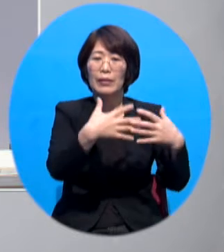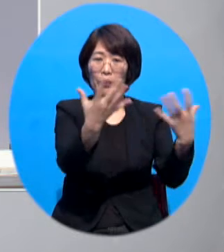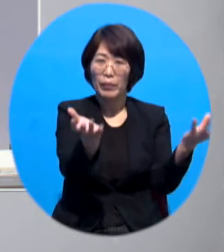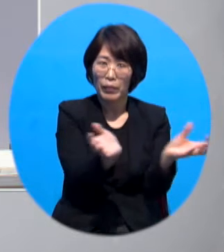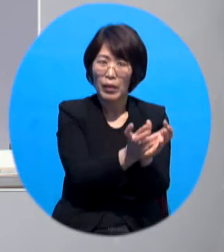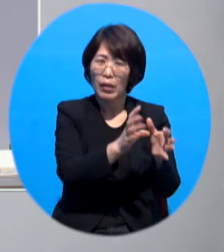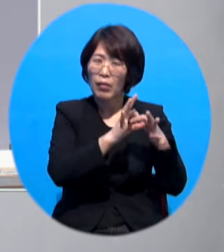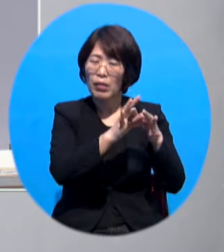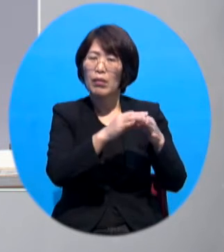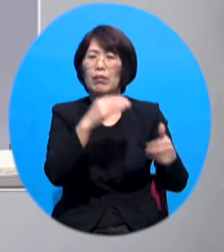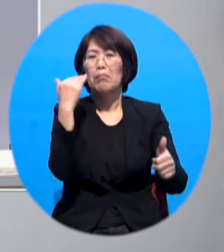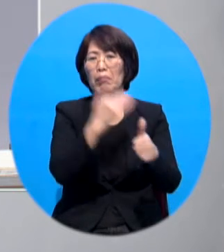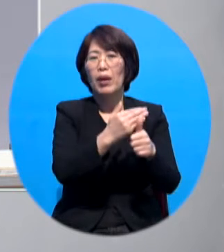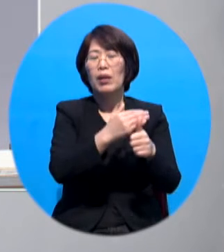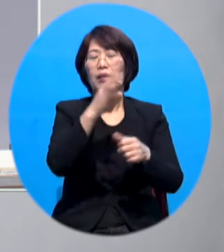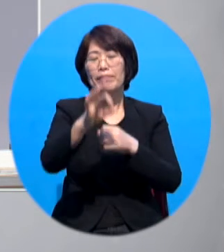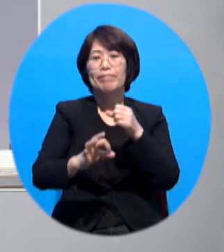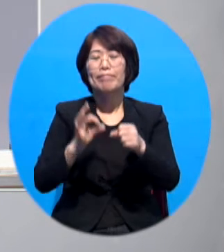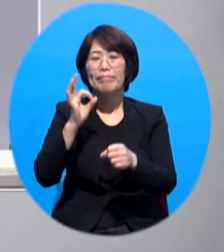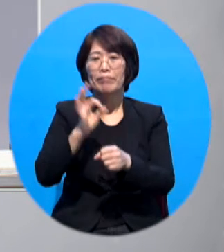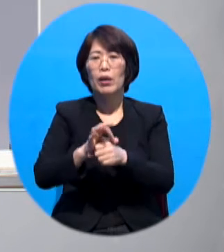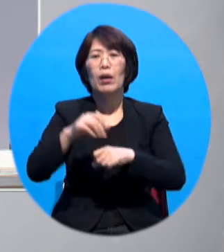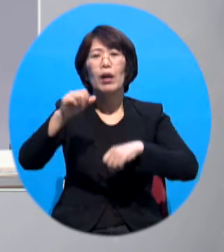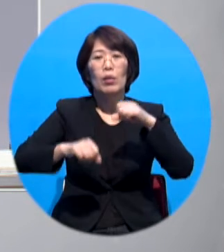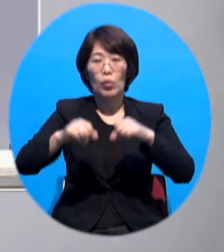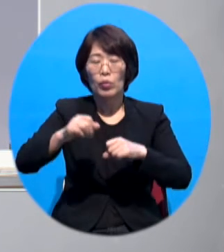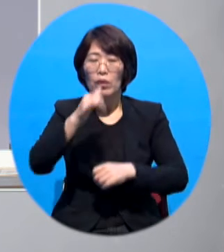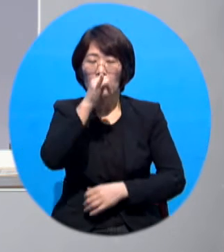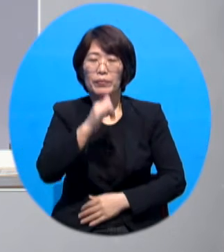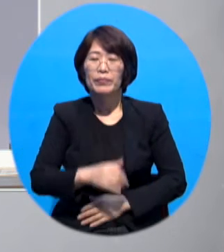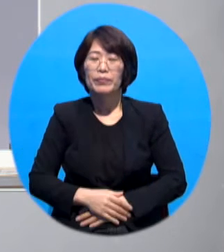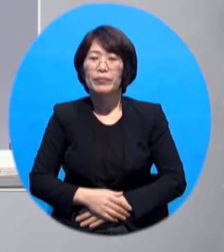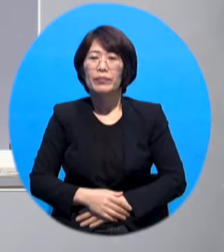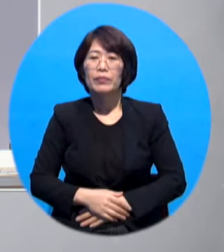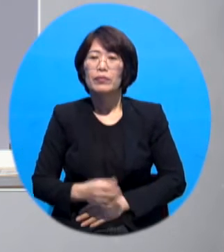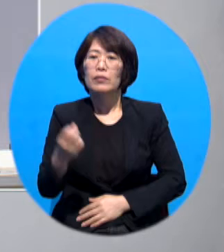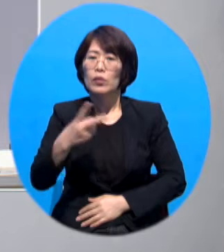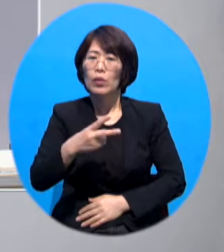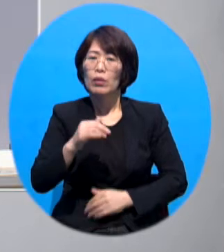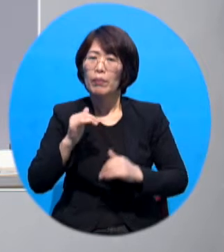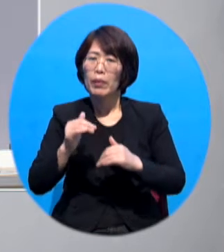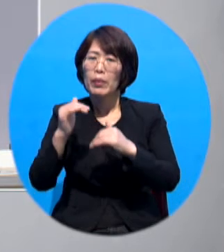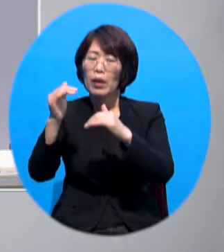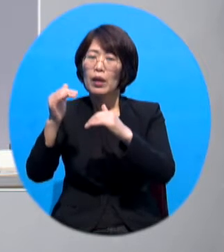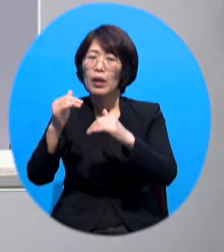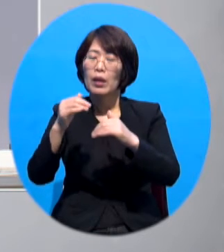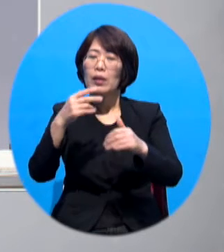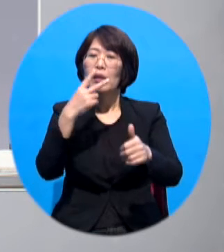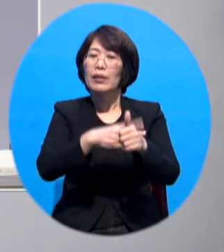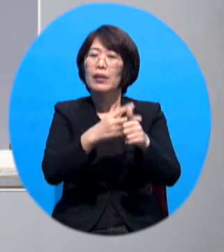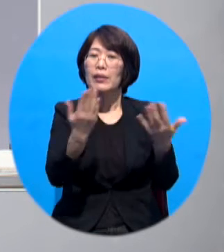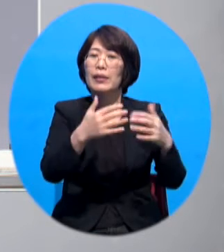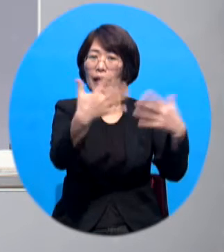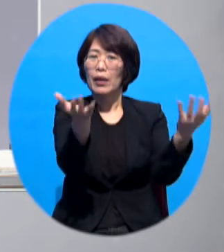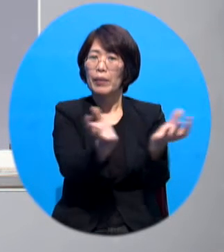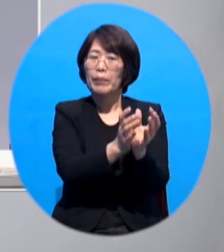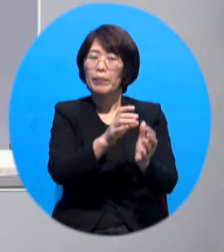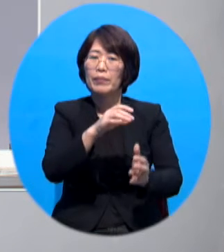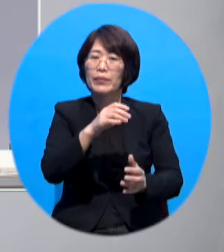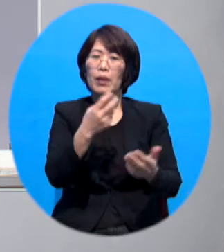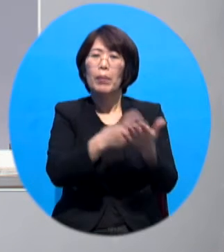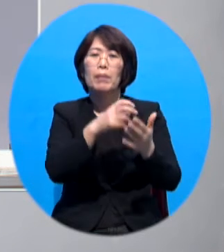서 10여년간 활동을 했고 또 이런 과정에 정해져 합법화를 위해서 어